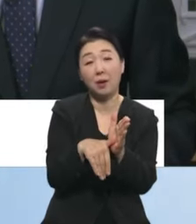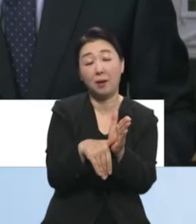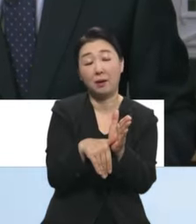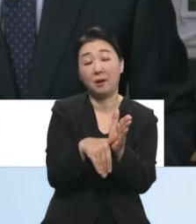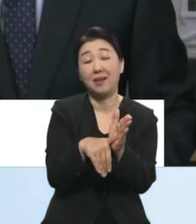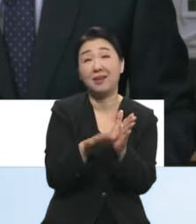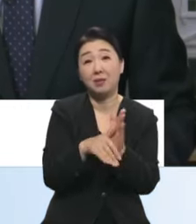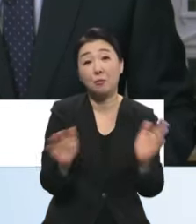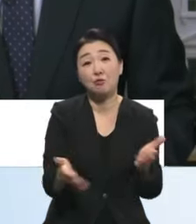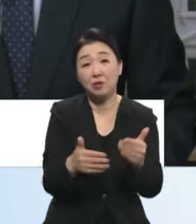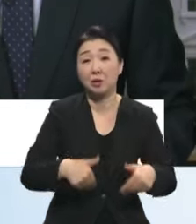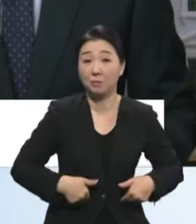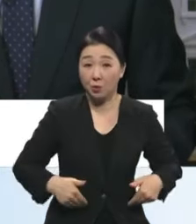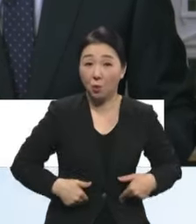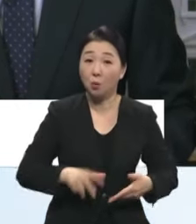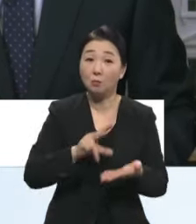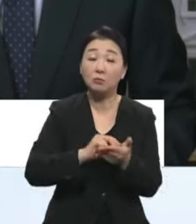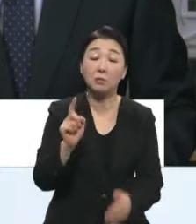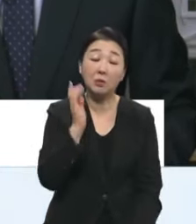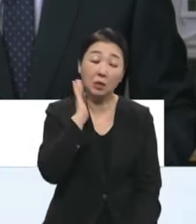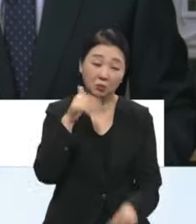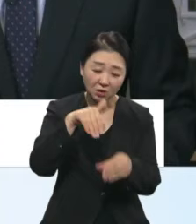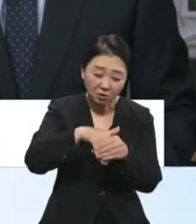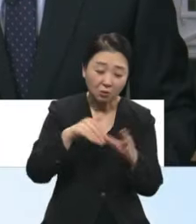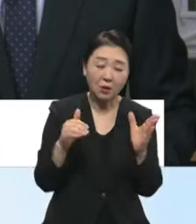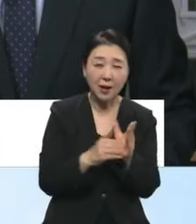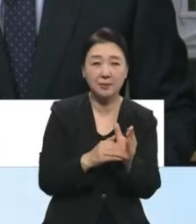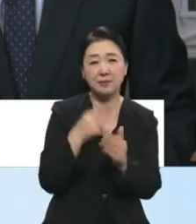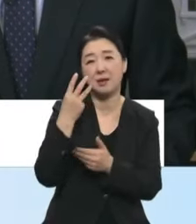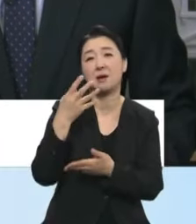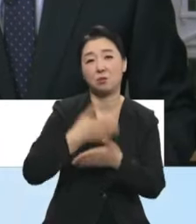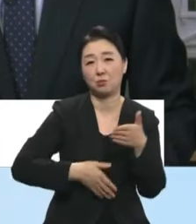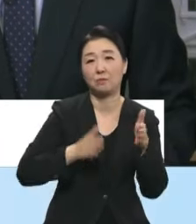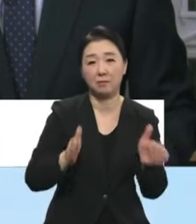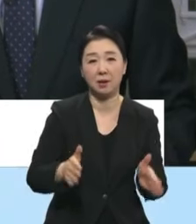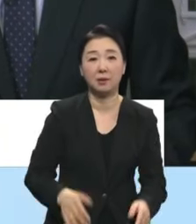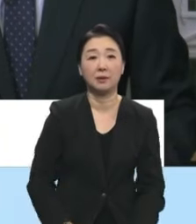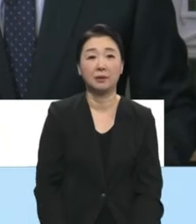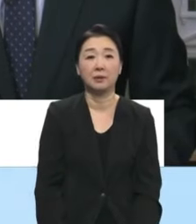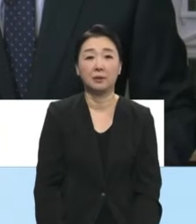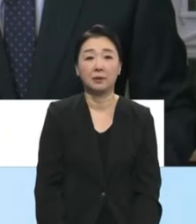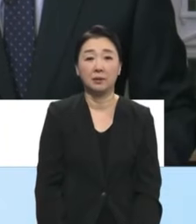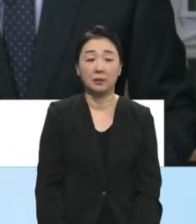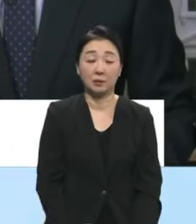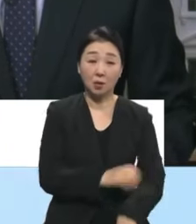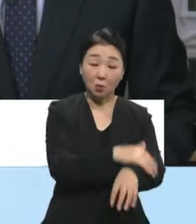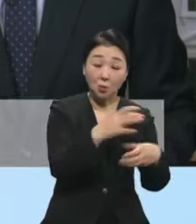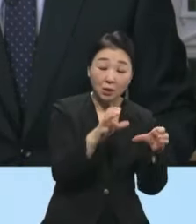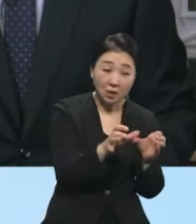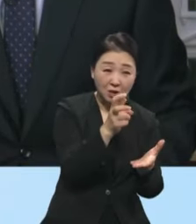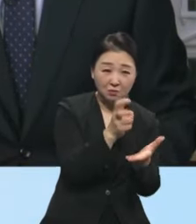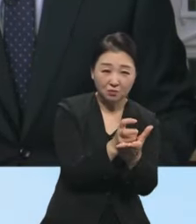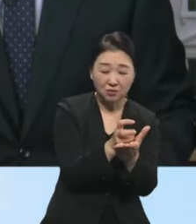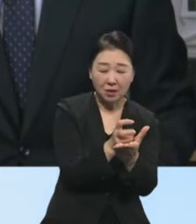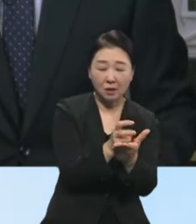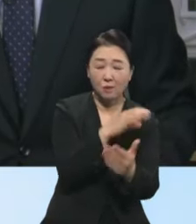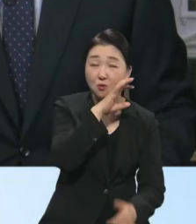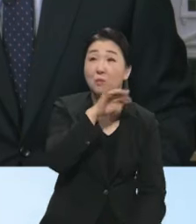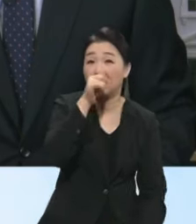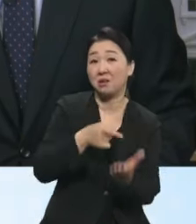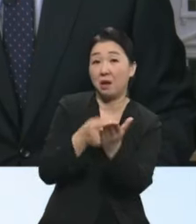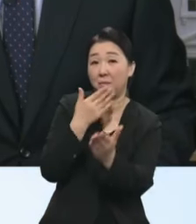나오고 있습니다. 그런데 문제는 대선까지 채 넉 달도 남지 않았다는 점입니다. 공화당에서 제도적인 문제를 제기할 수도 있고요.